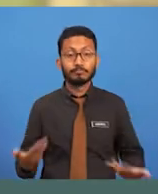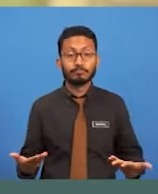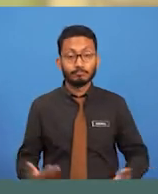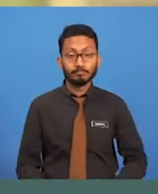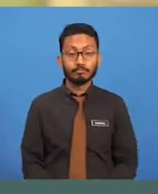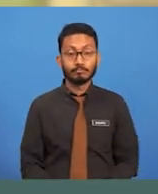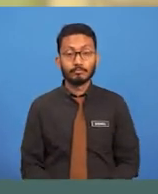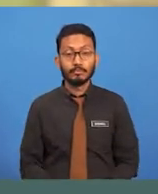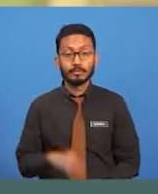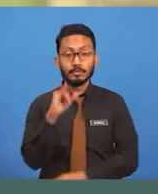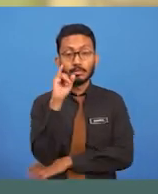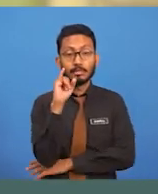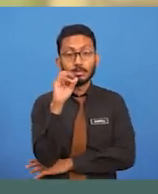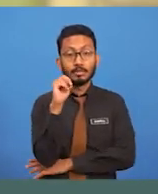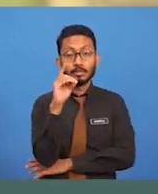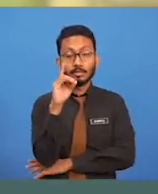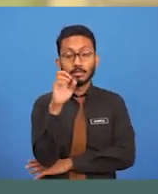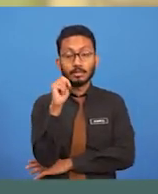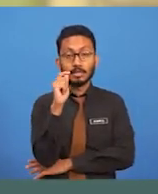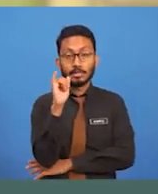telah mempelajari mengenai